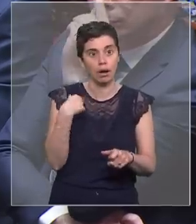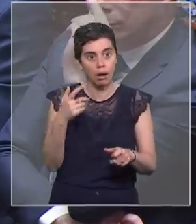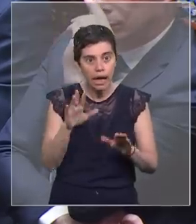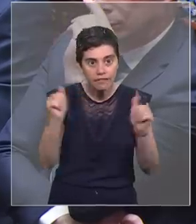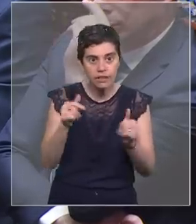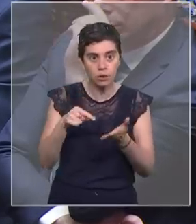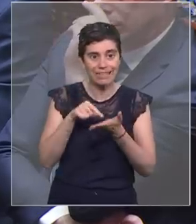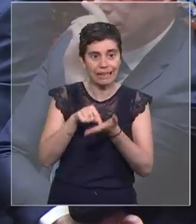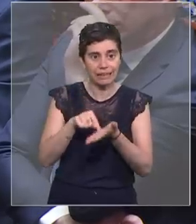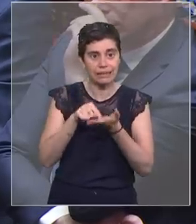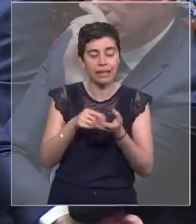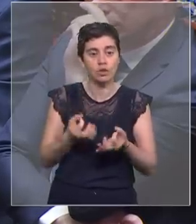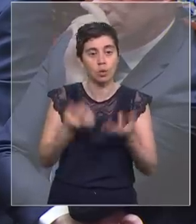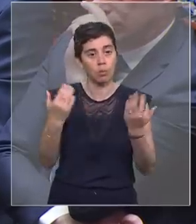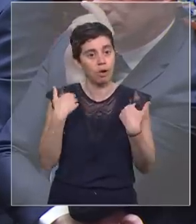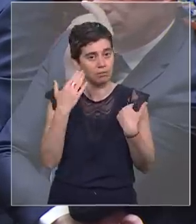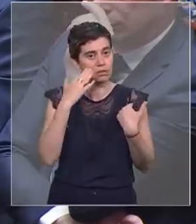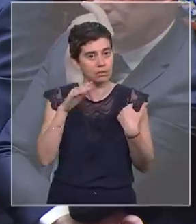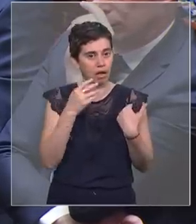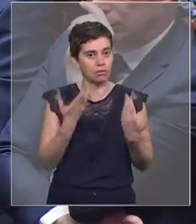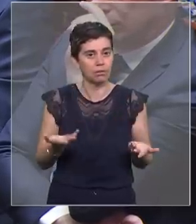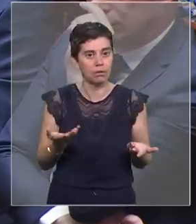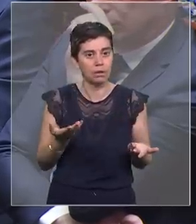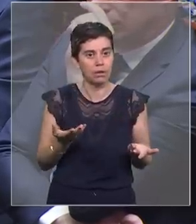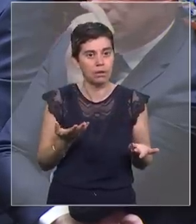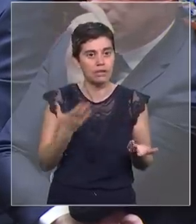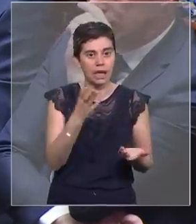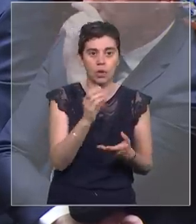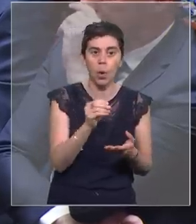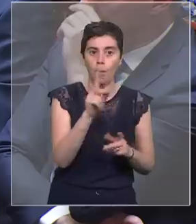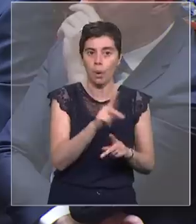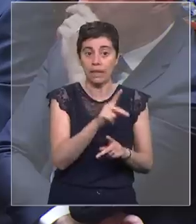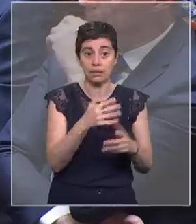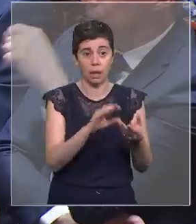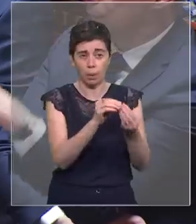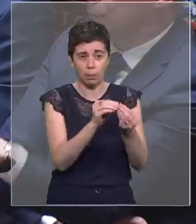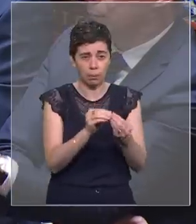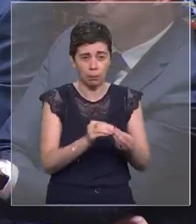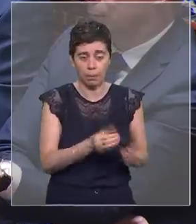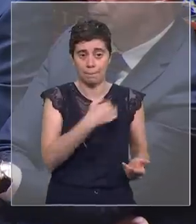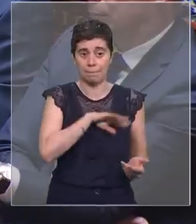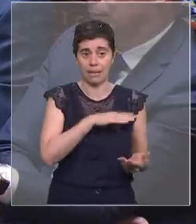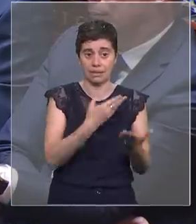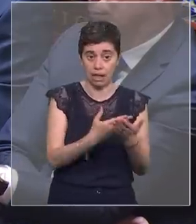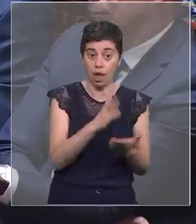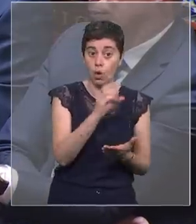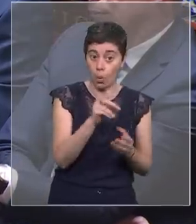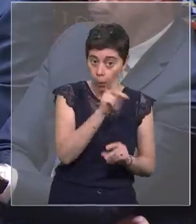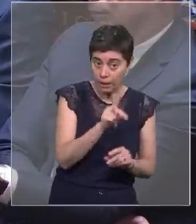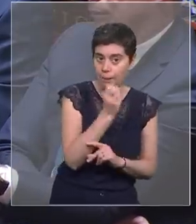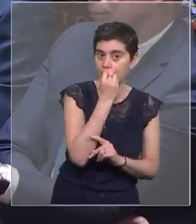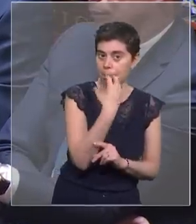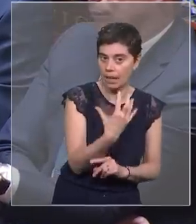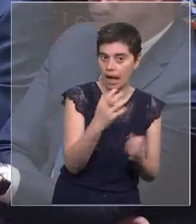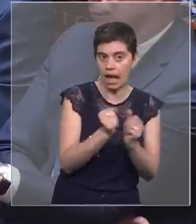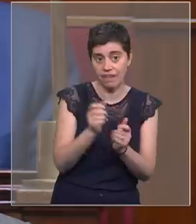parce que c'est un risque. Je suis bien placé pour savoir le drame des copropriétés dégradées. Donc la copropriété est une bonne solution si les personnes